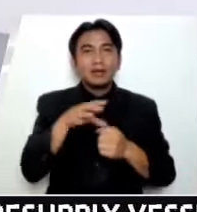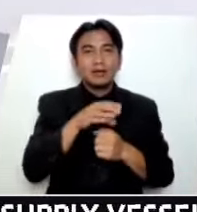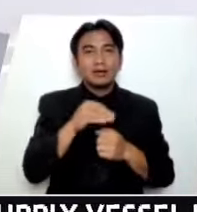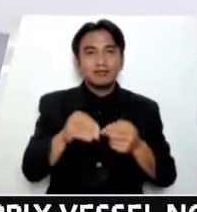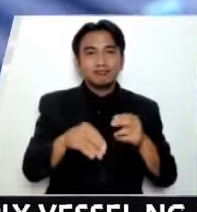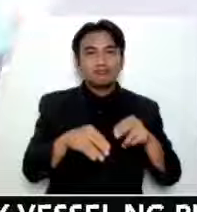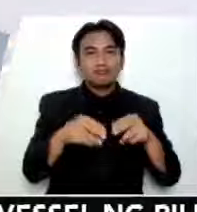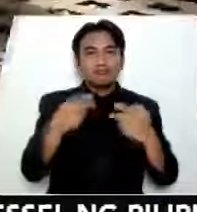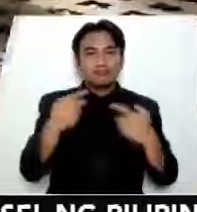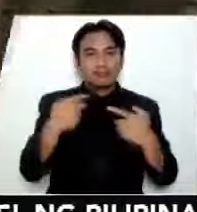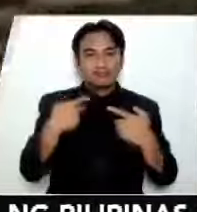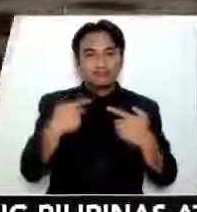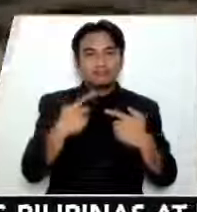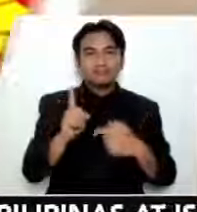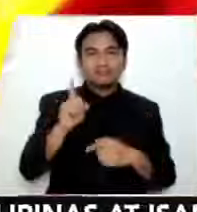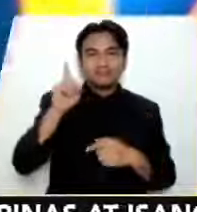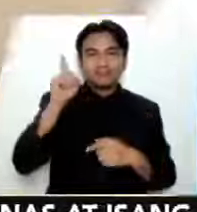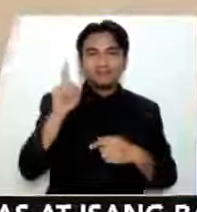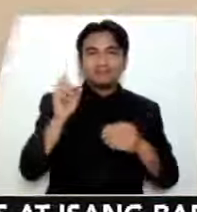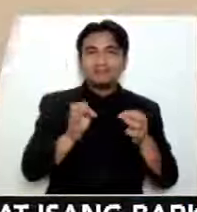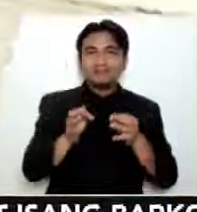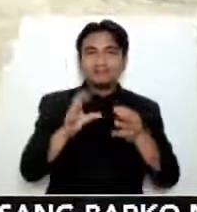Jonathan Andal.